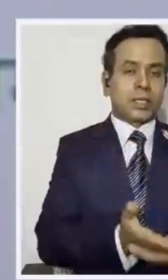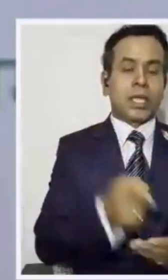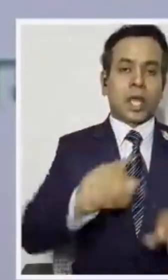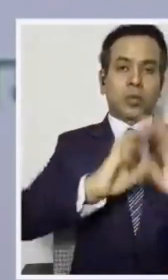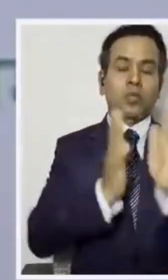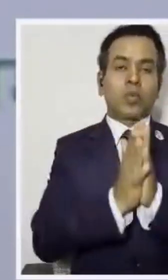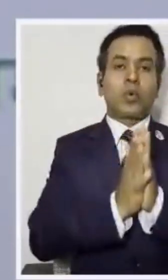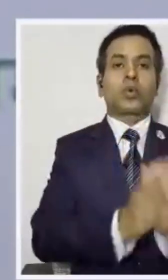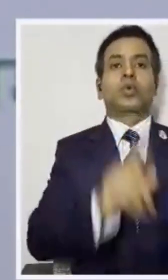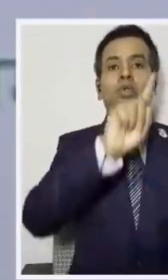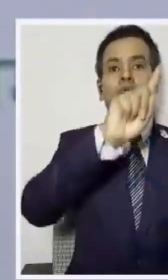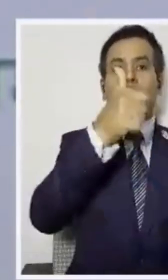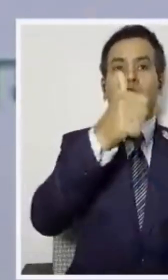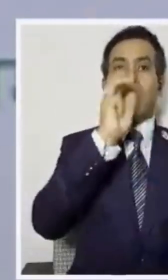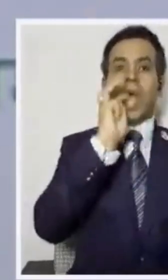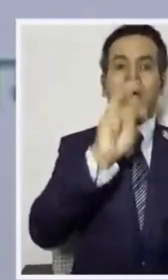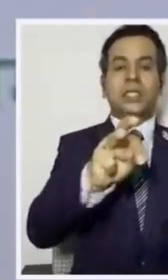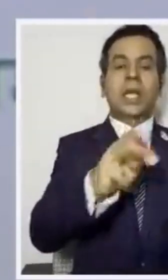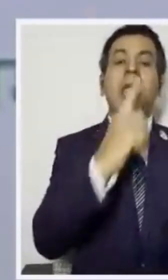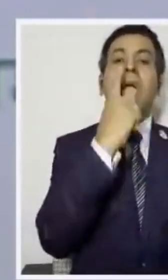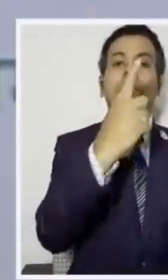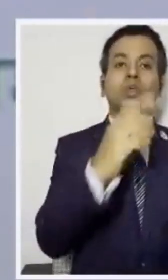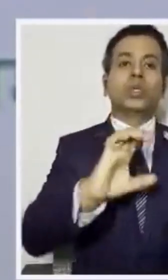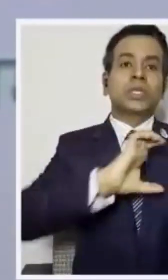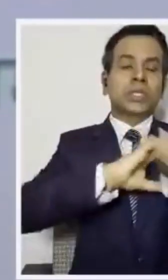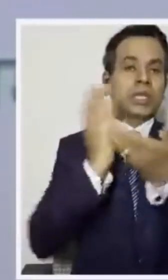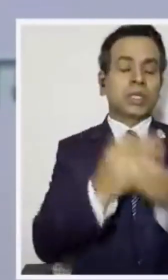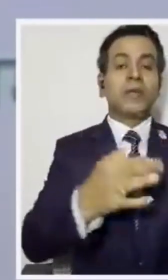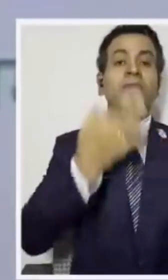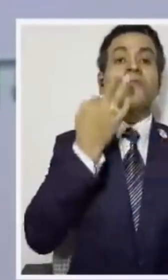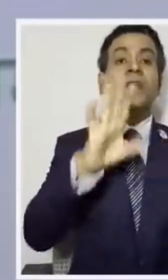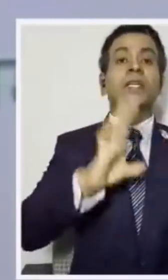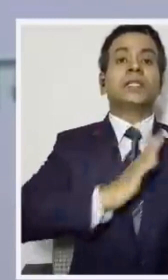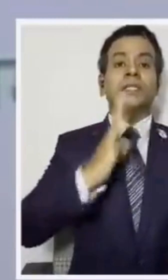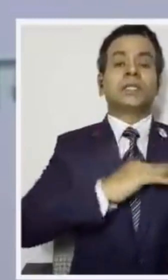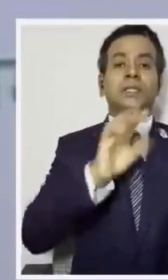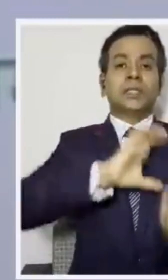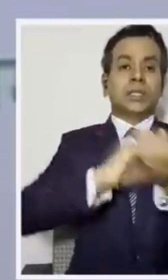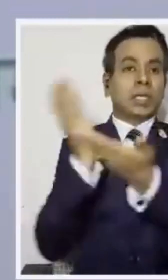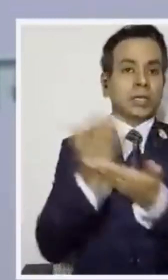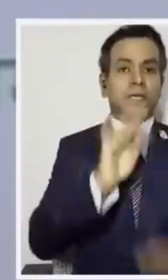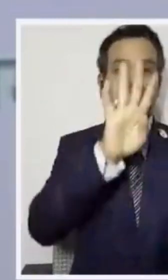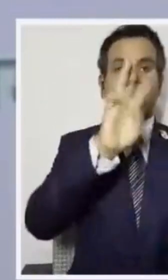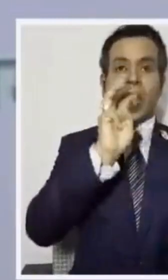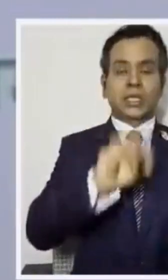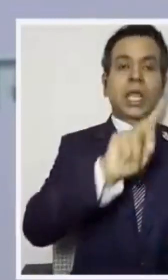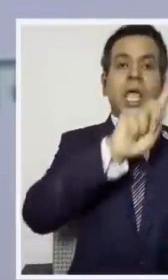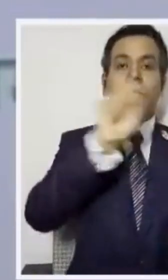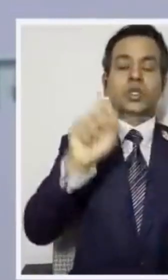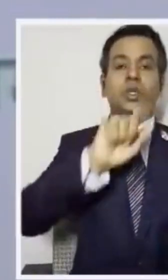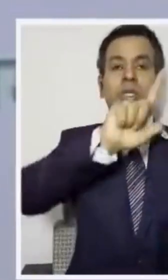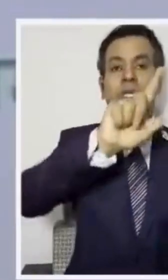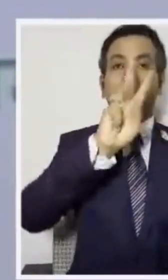দিয়ে যাচ্ছেন 4,173 জন। এখানে নতুন করে সংযুক্ত হয়েছে 16 জন।